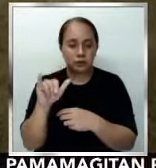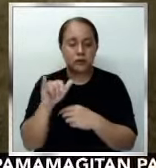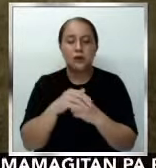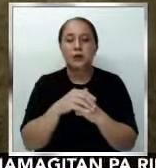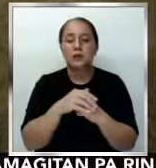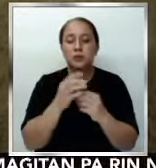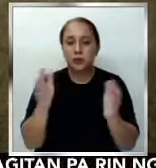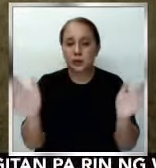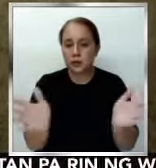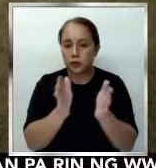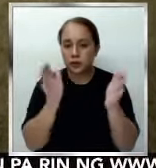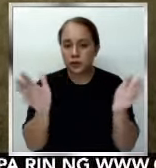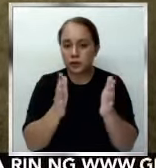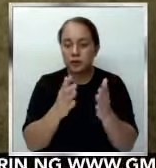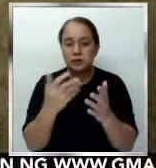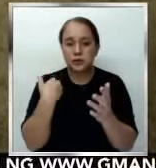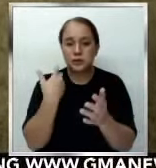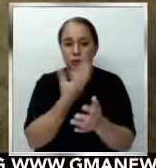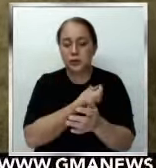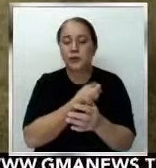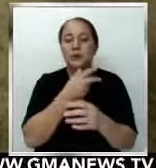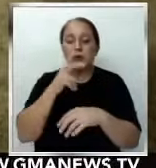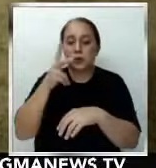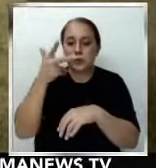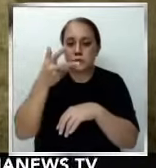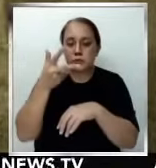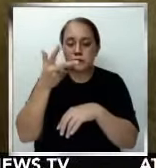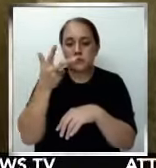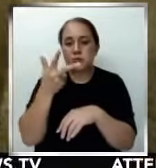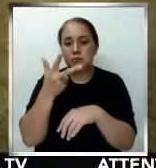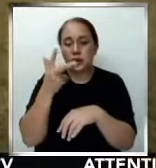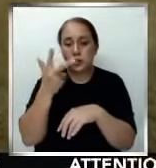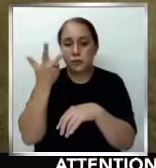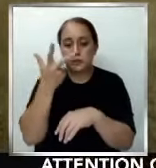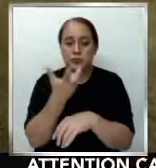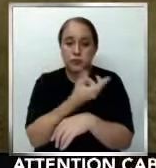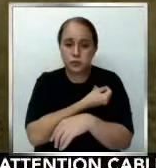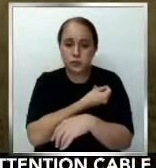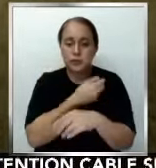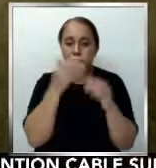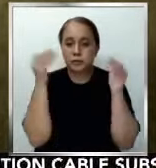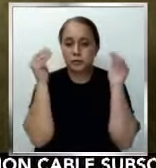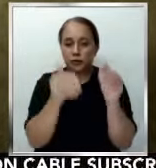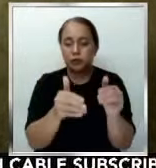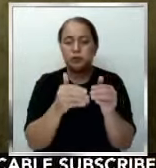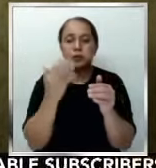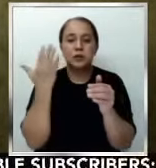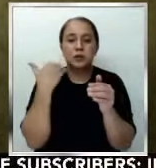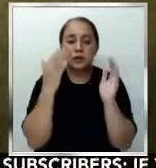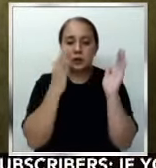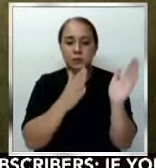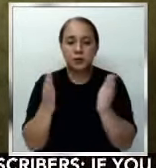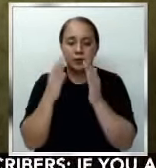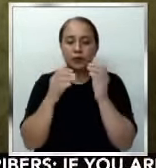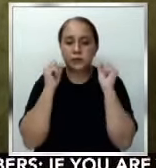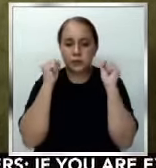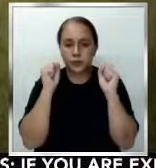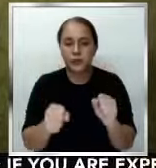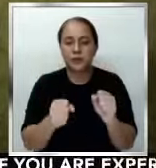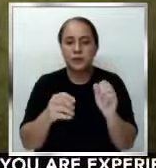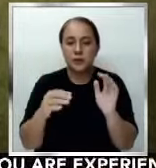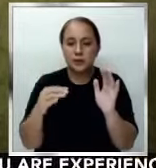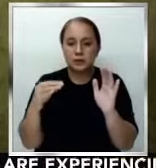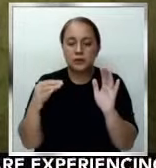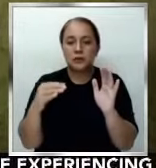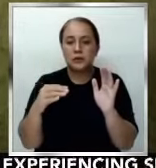nababakunahan, ay booster shots din daw yung kanilang pagtutunan ng pansin habang naghahanda sa posibleng pagtaas ng kanilang